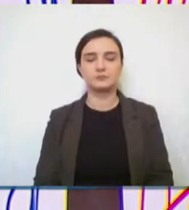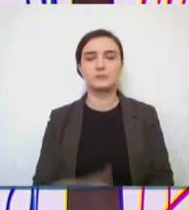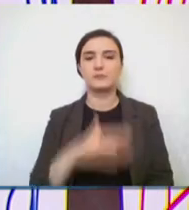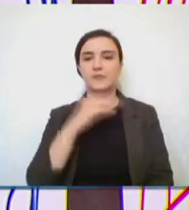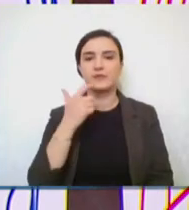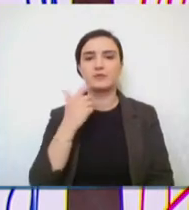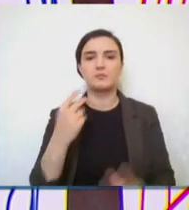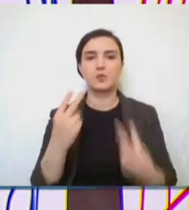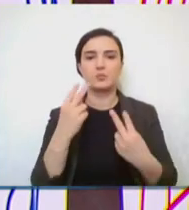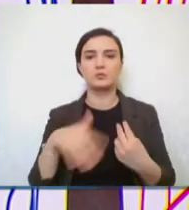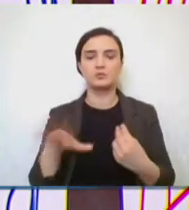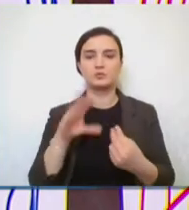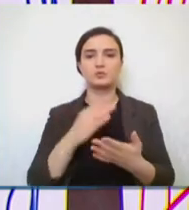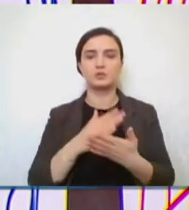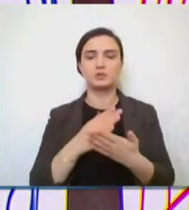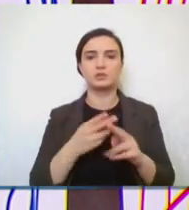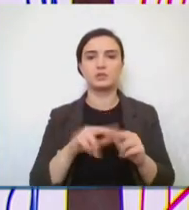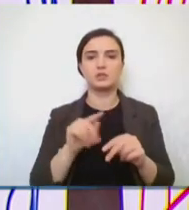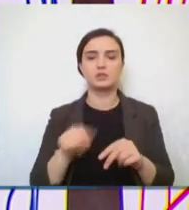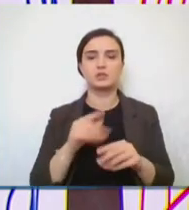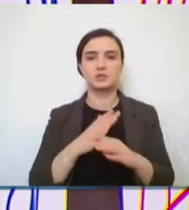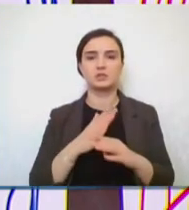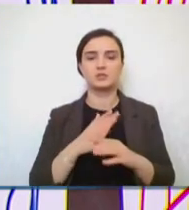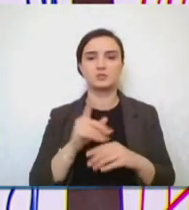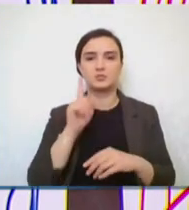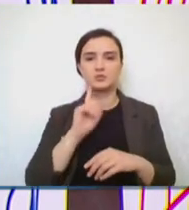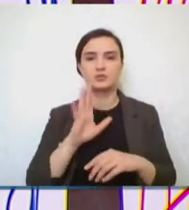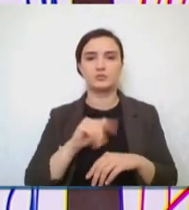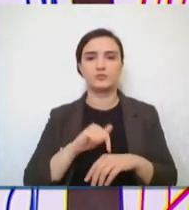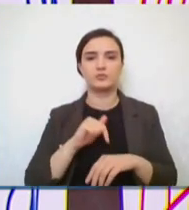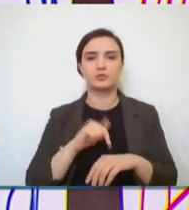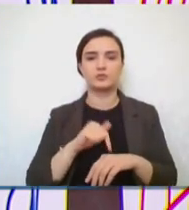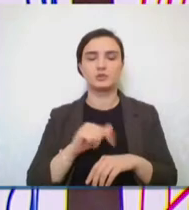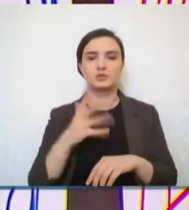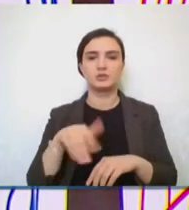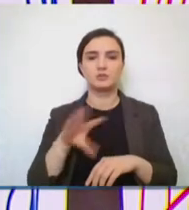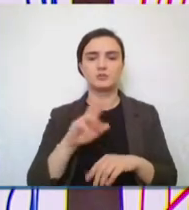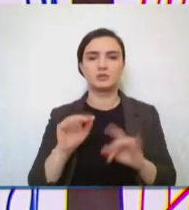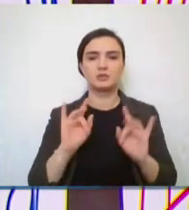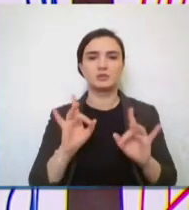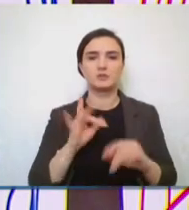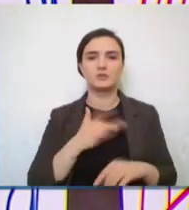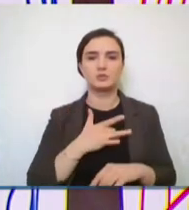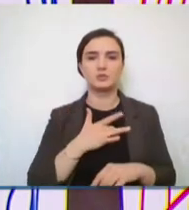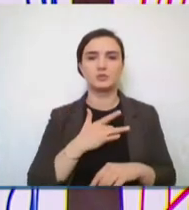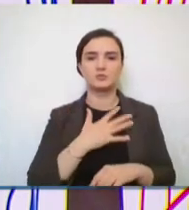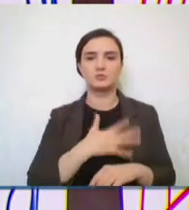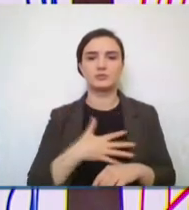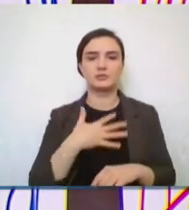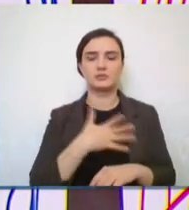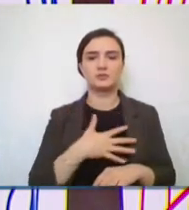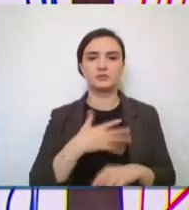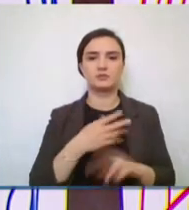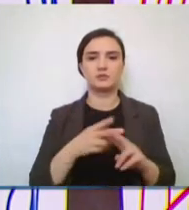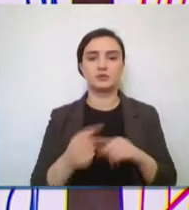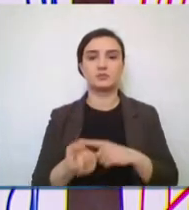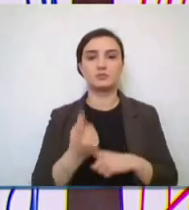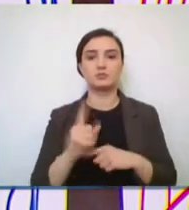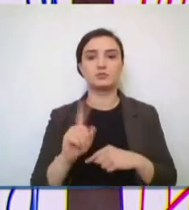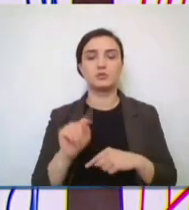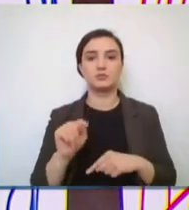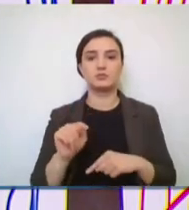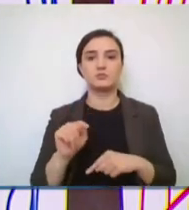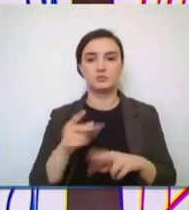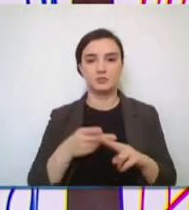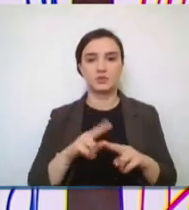ეს არის უსიამოვნო შეგრძნება და ტკივილი გულის არეში. აღმოჩნდა, რომ ესეც არის ერთ-ერთი